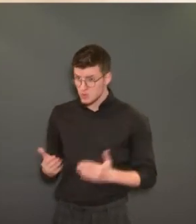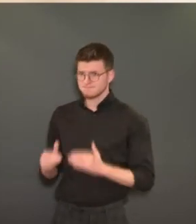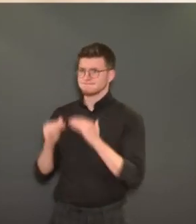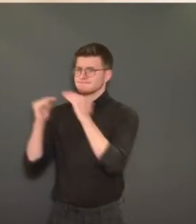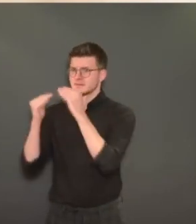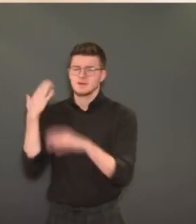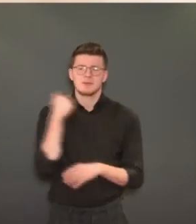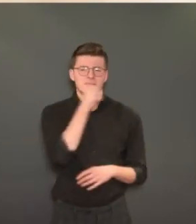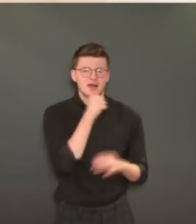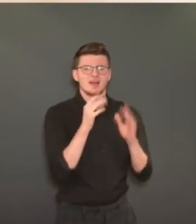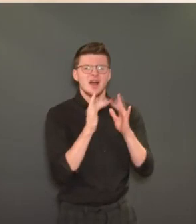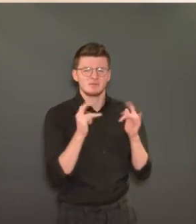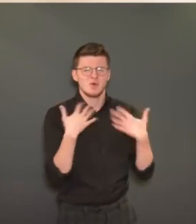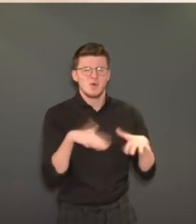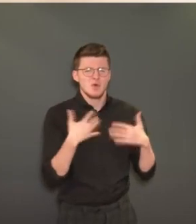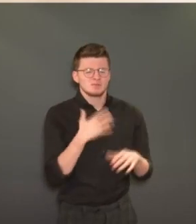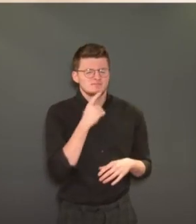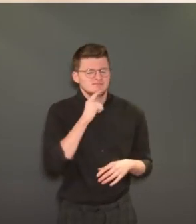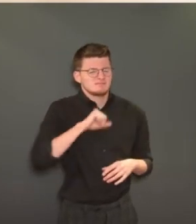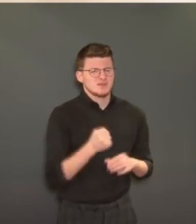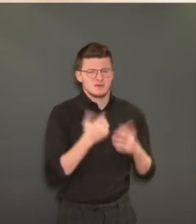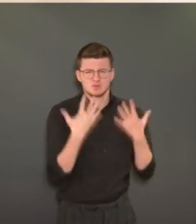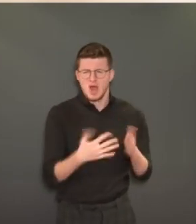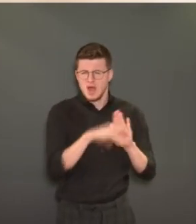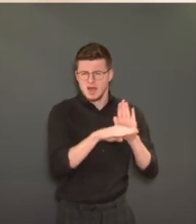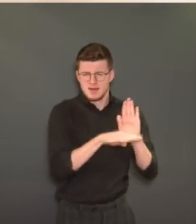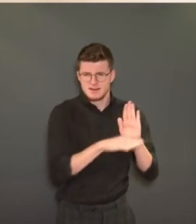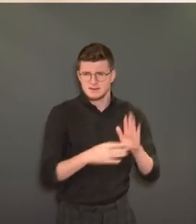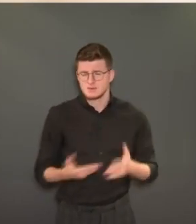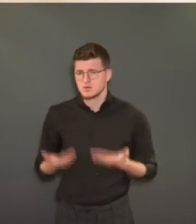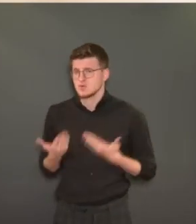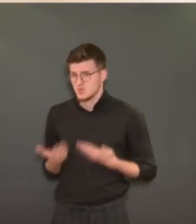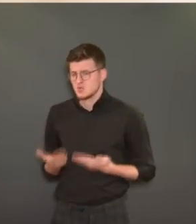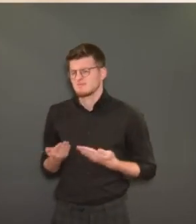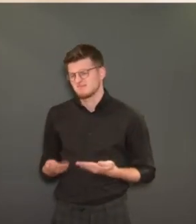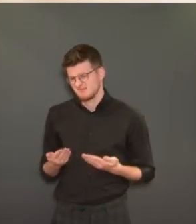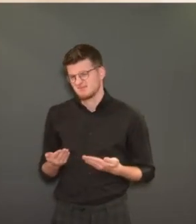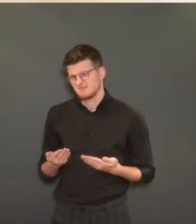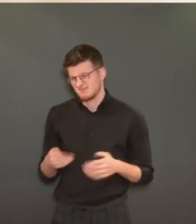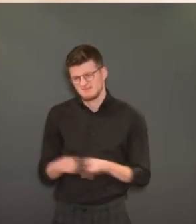d'avril. Au mois de mars, on a pris des mesures qui allaient très très loin. Aujourd'hui,